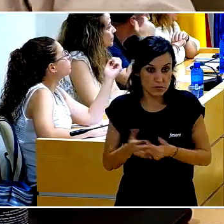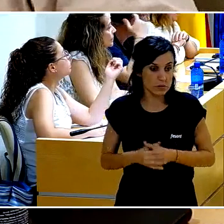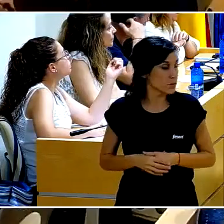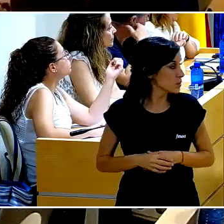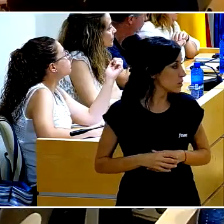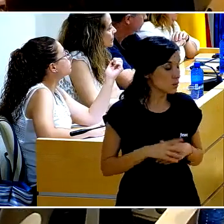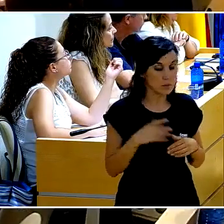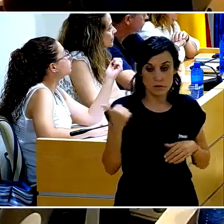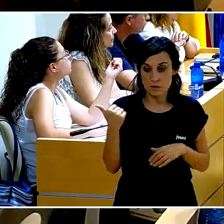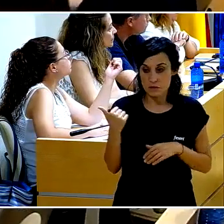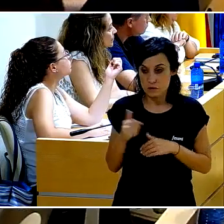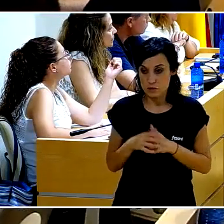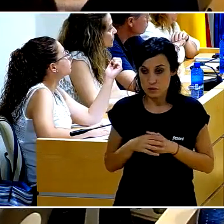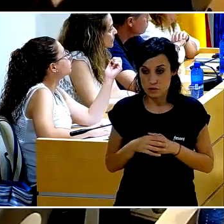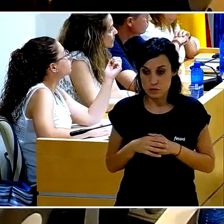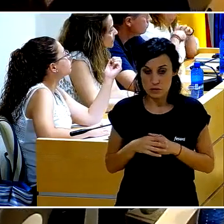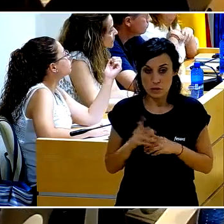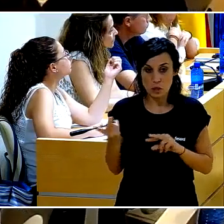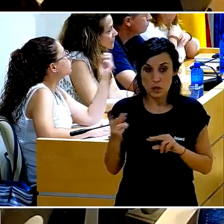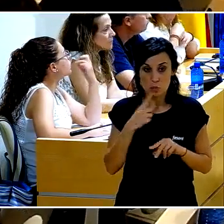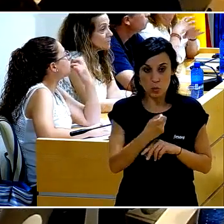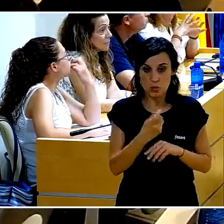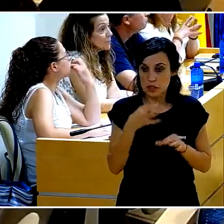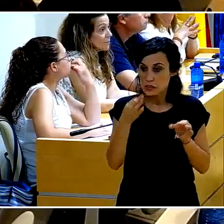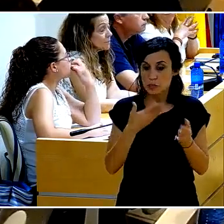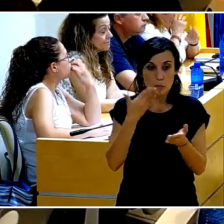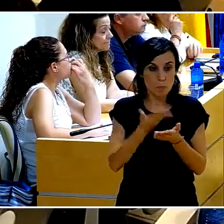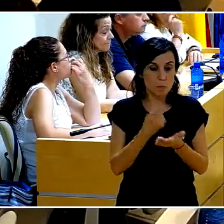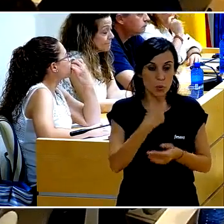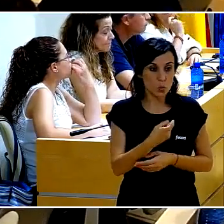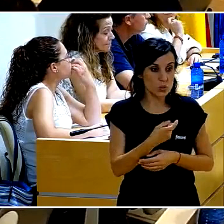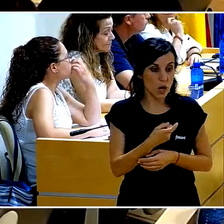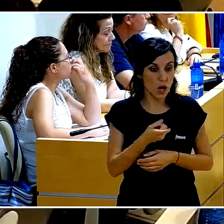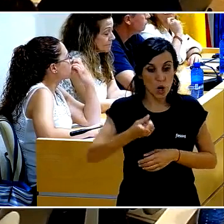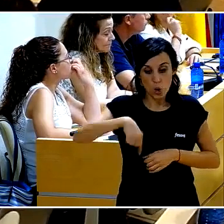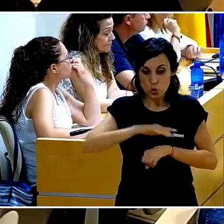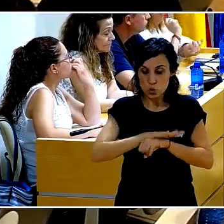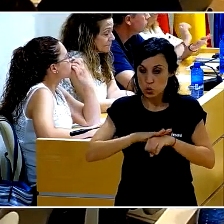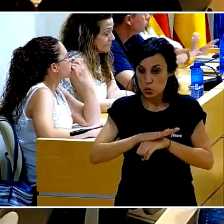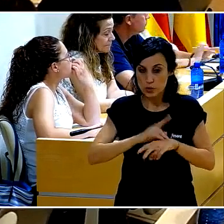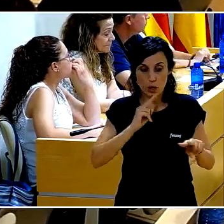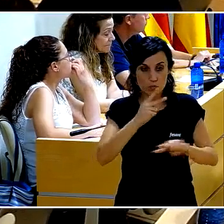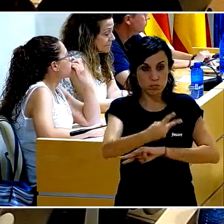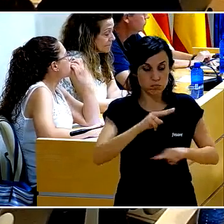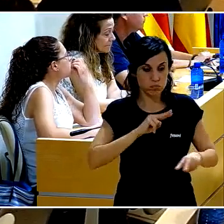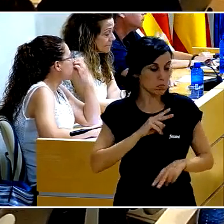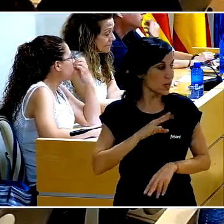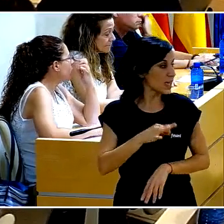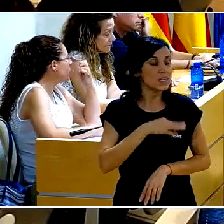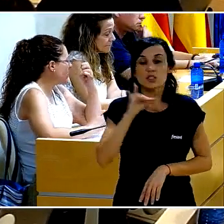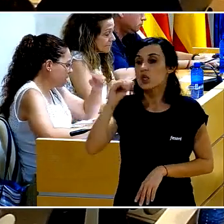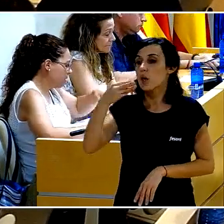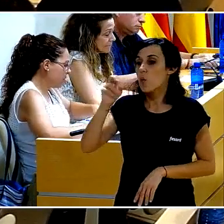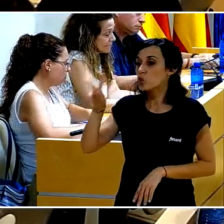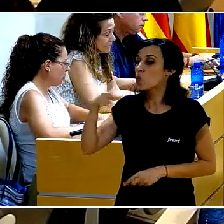contestat. Hombre, repregunta no n'hi ha. Bueno, sí, que repregunte. A veure, senyor Ibor, ha fet 2 preguntes.